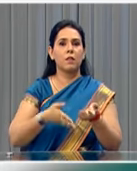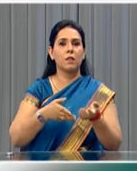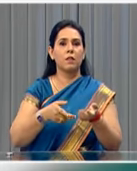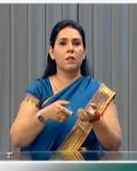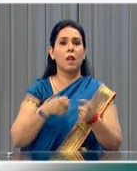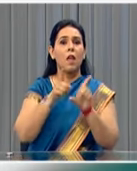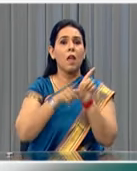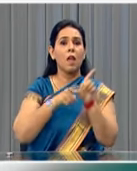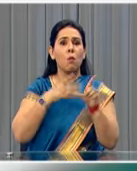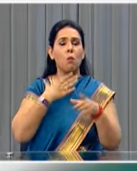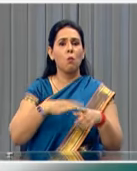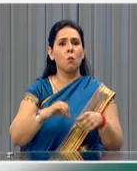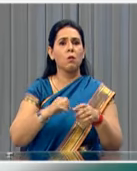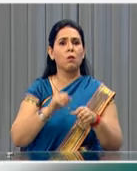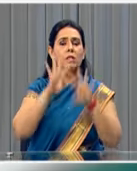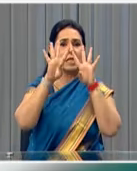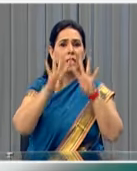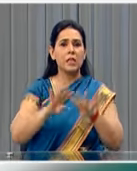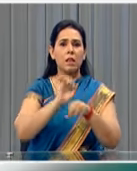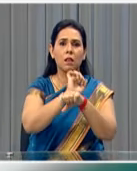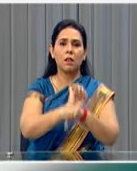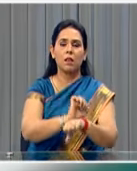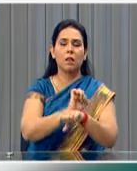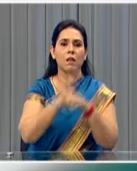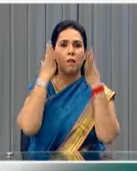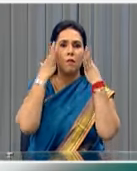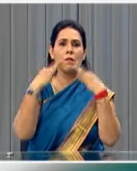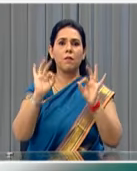जवानी जेल में खपाते रहे,